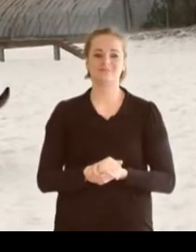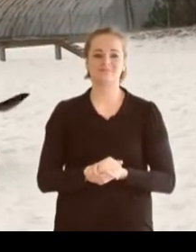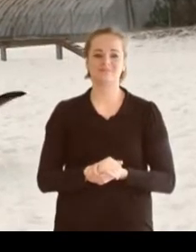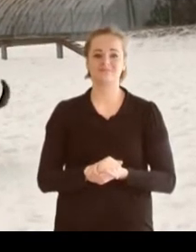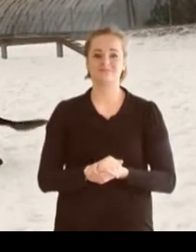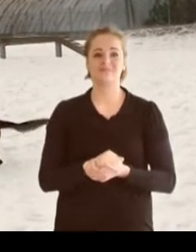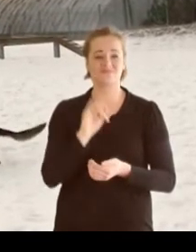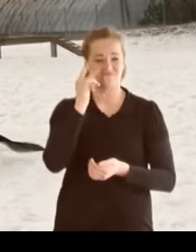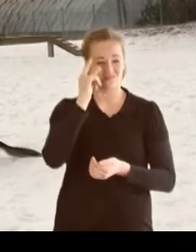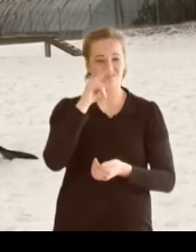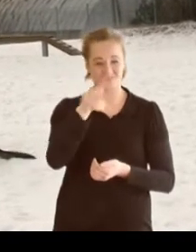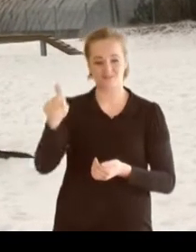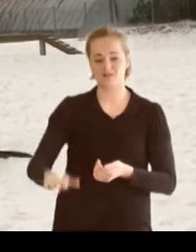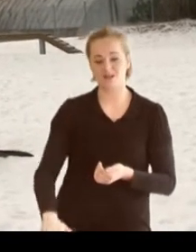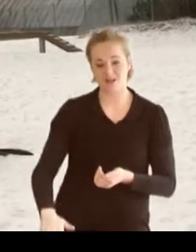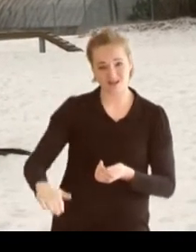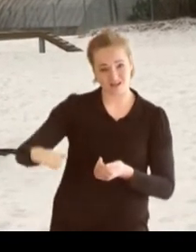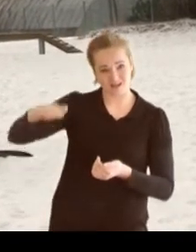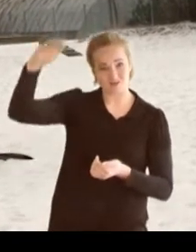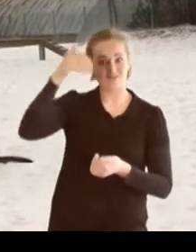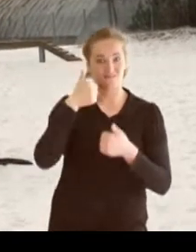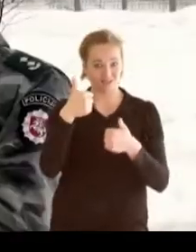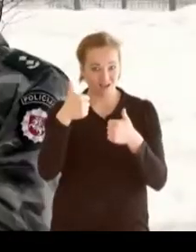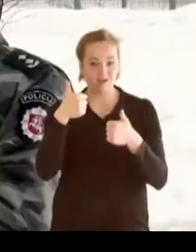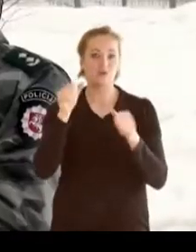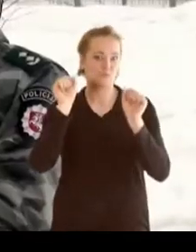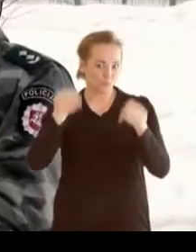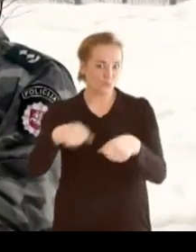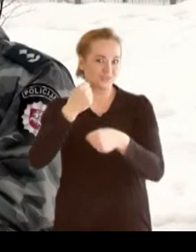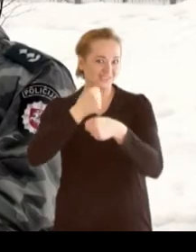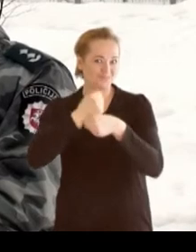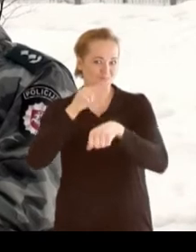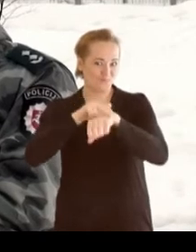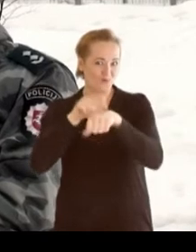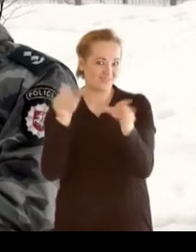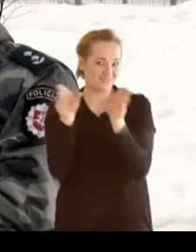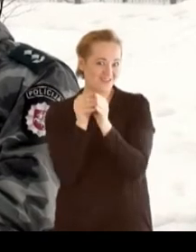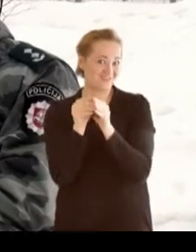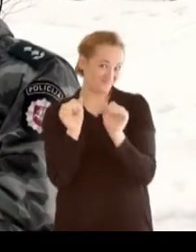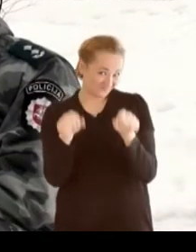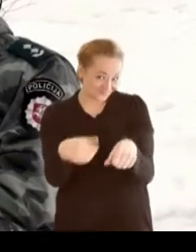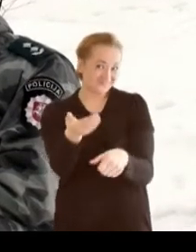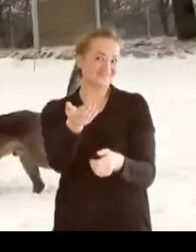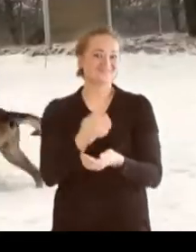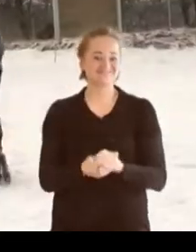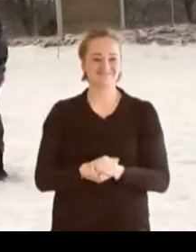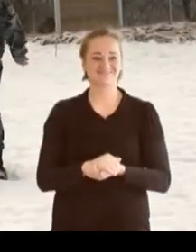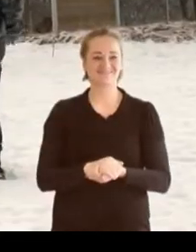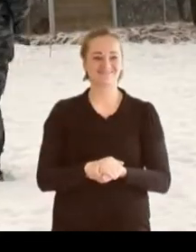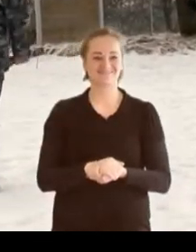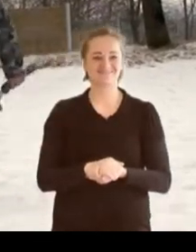pat užaugtų ir policijos kinologai, kurie ateityje galėtų ateiti ir dirbti kartu su tarnybiniais šunimis.